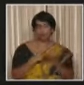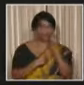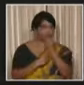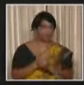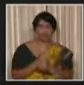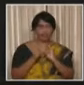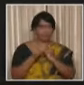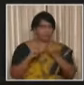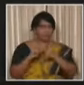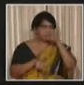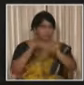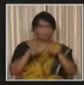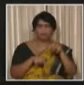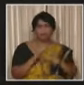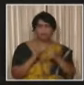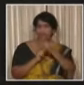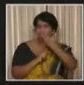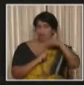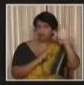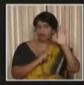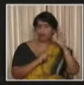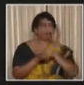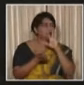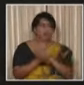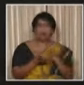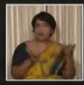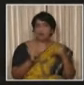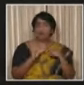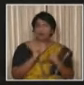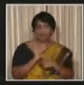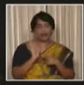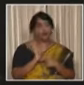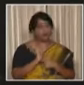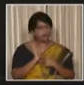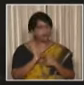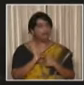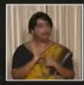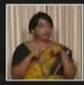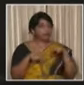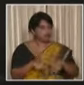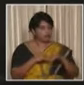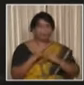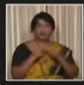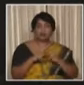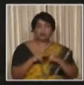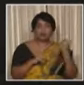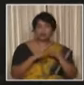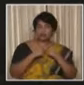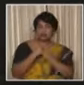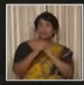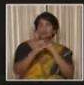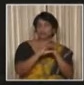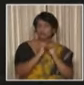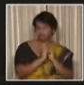කිසිම සේවකයෙක්ට අපි කපා හරින්න කියලා තීන්දුව කළා නැහැ. ඒක පනතෙත් අපි යෝජනා කරලා තියෙනවා. දැනට ඉන්න සේවකයන්ට අලුත් සමාගම් වල දෙන්න